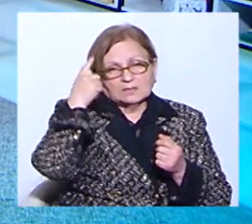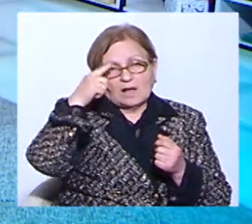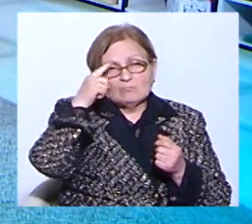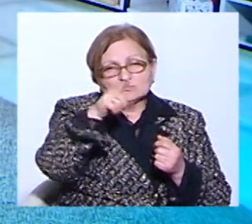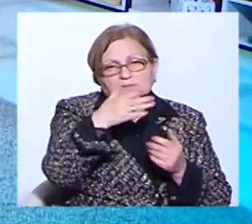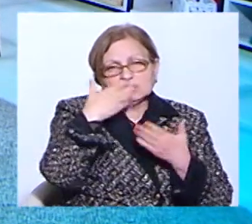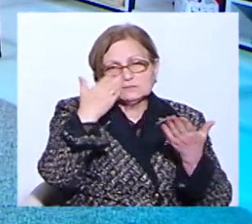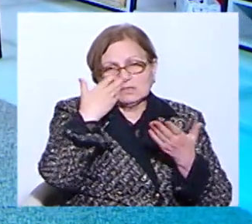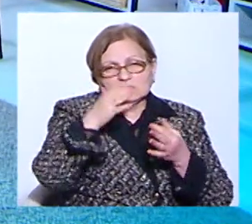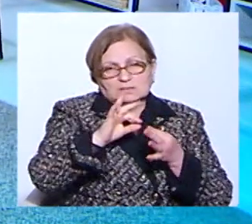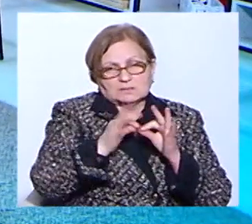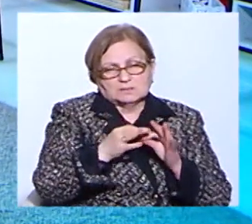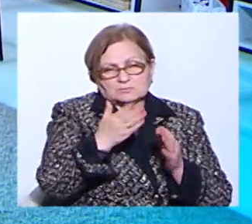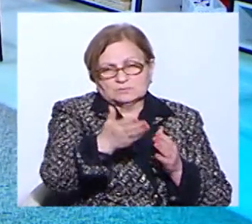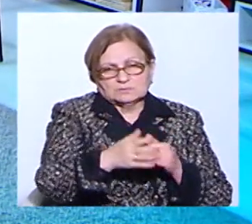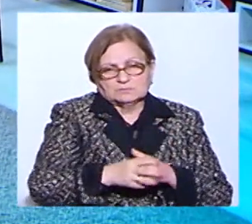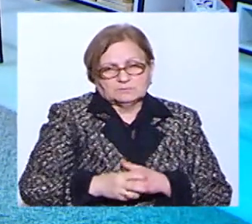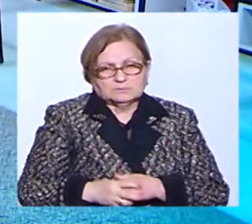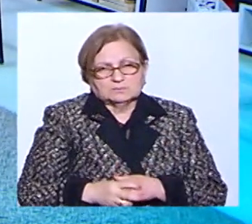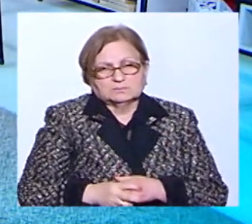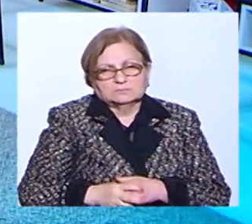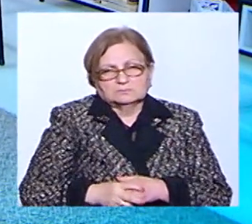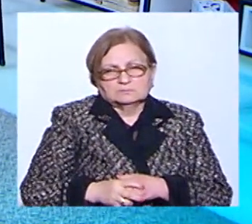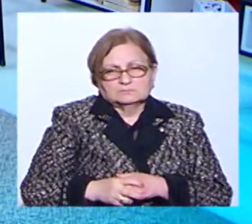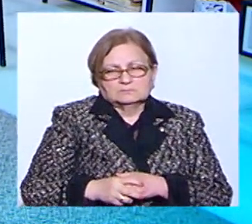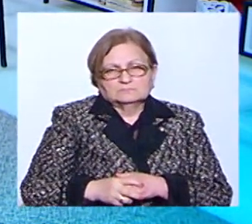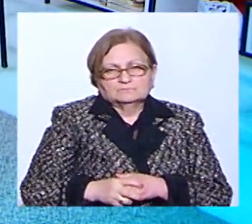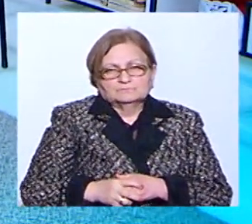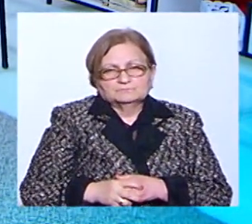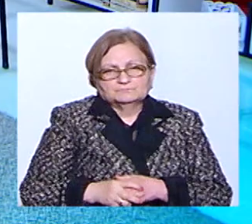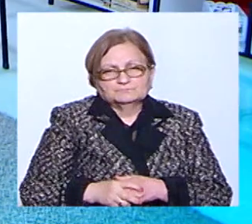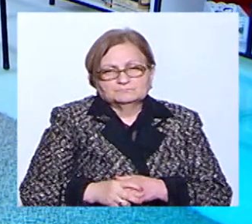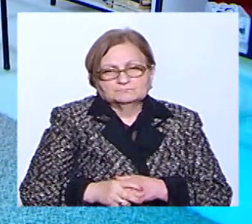აი, მოდით ალბათ ცოტა კიდევ ვენდოთ ფლიპჩარტს.